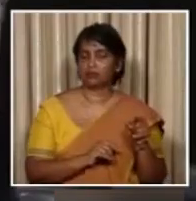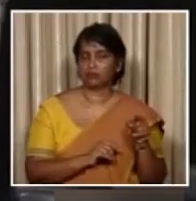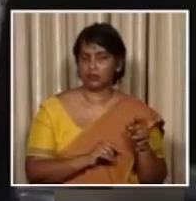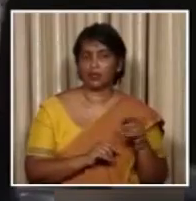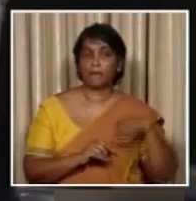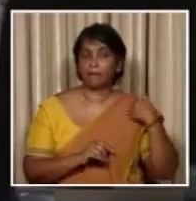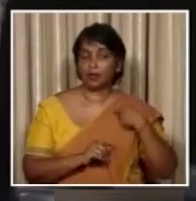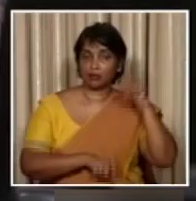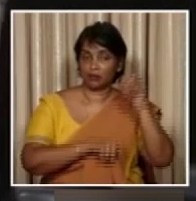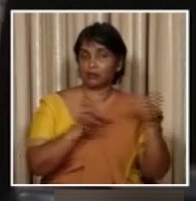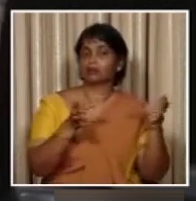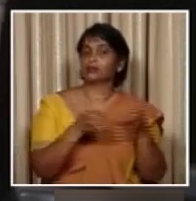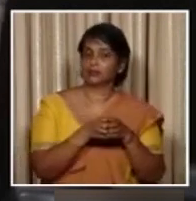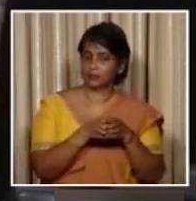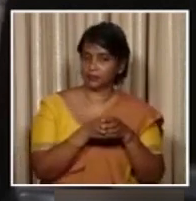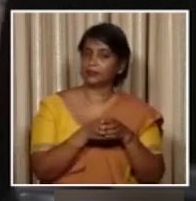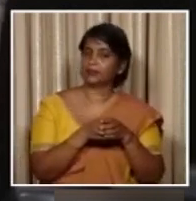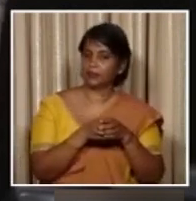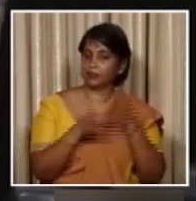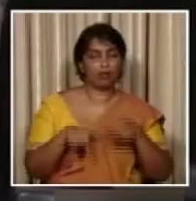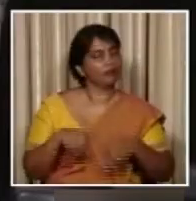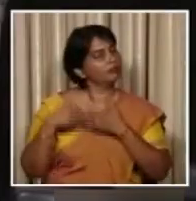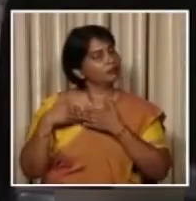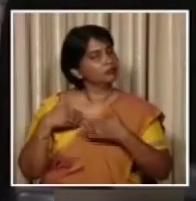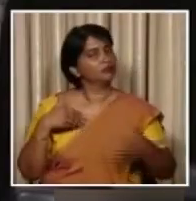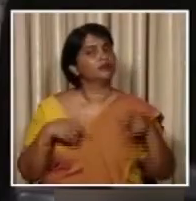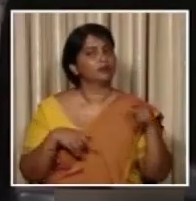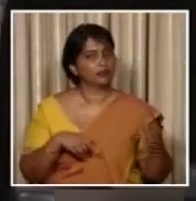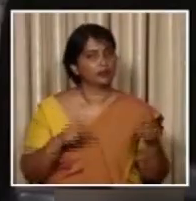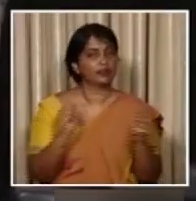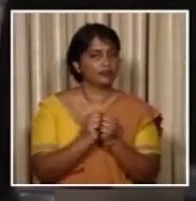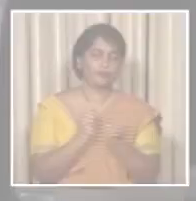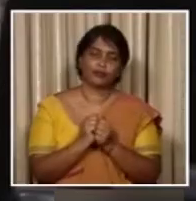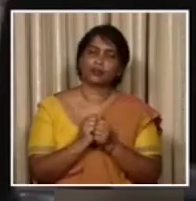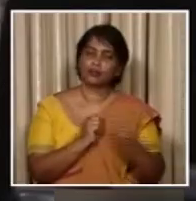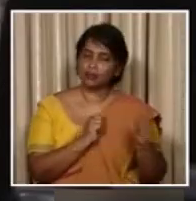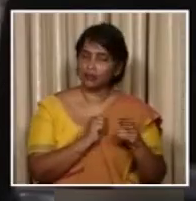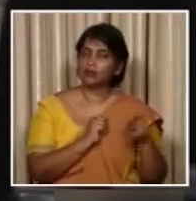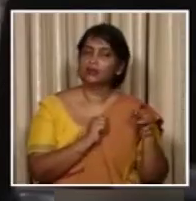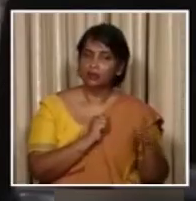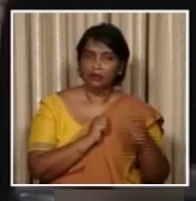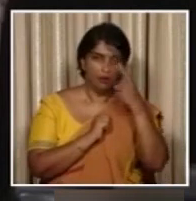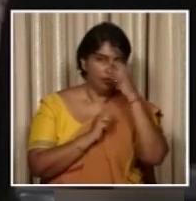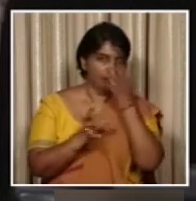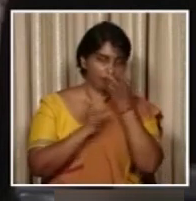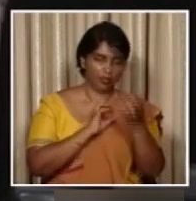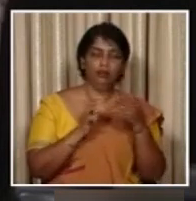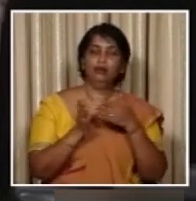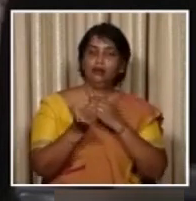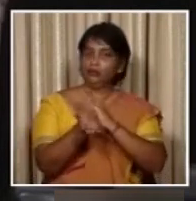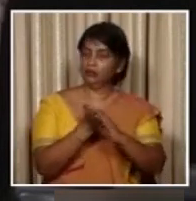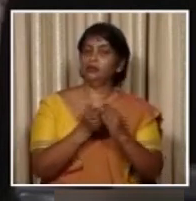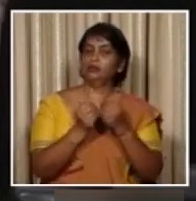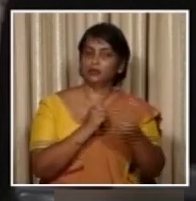ජ්‍යෙෂ්ඨ නිලධාරි කණ්ඩායමක් මේ වෙනුවෙන් යොදවලා අද දක්වා ඒ ඒකකේ ක්‍රියාත්මක වෙනවා මේ පාස්කු ප්‍රහාරයට යුක්තිය ඉටු කිරීම